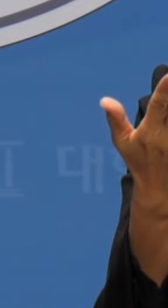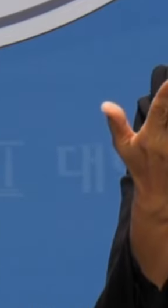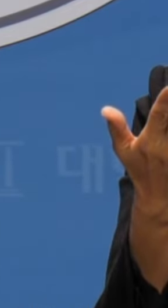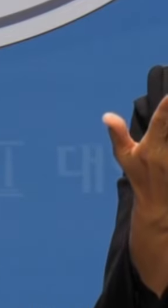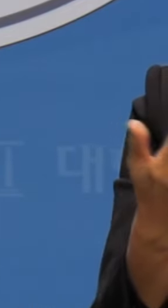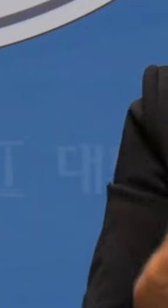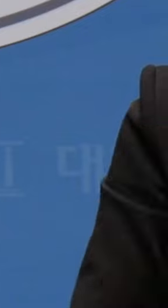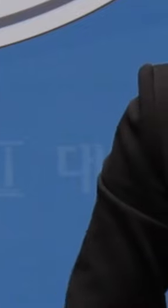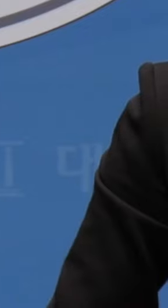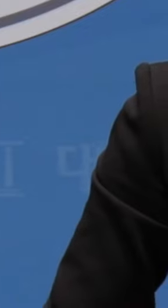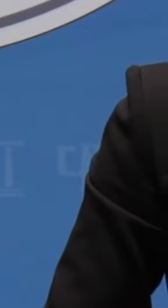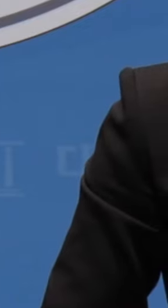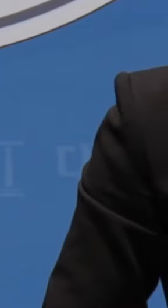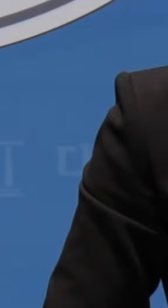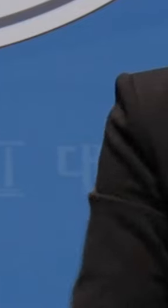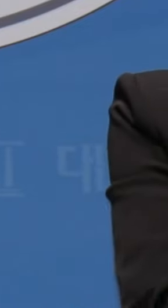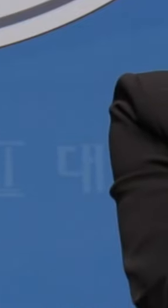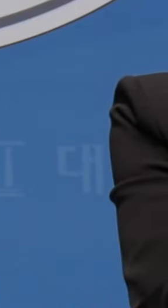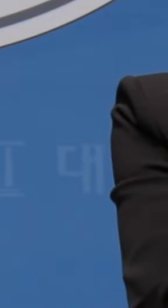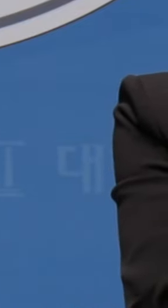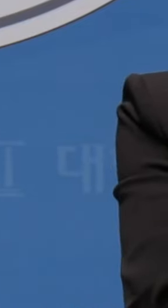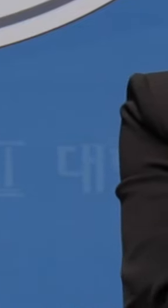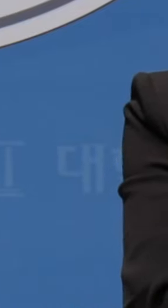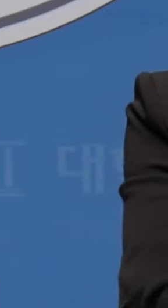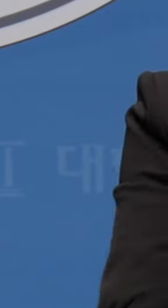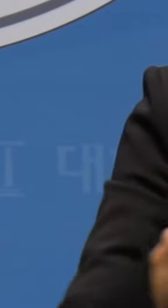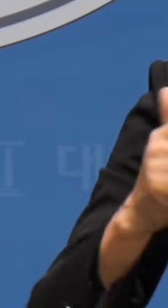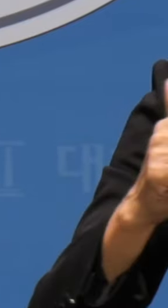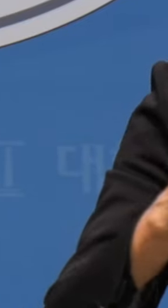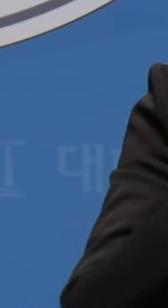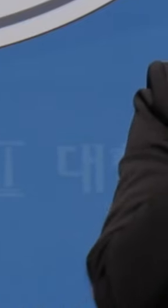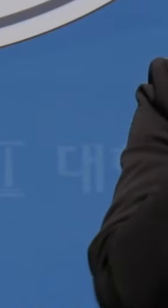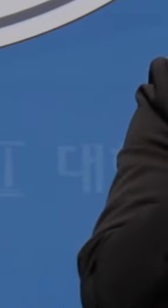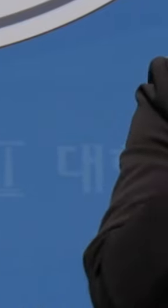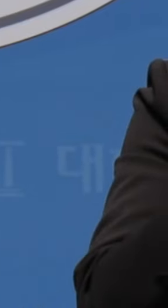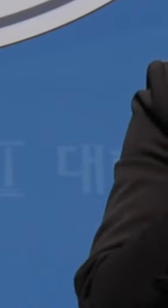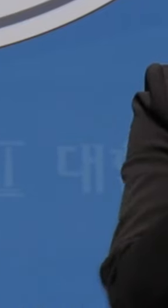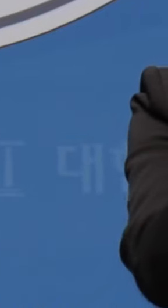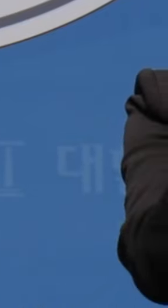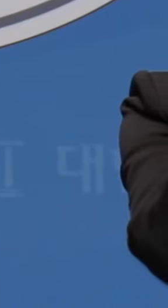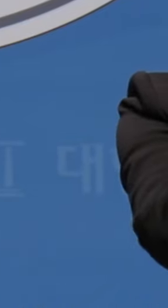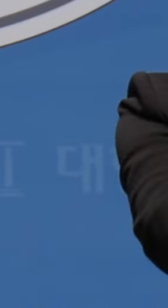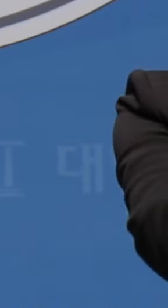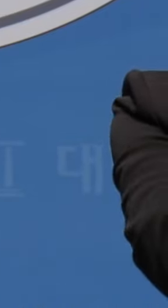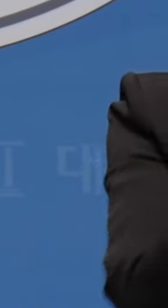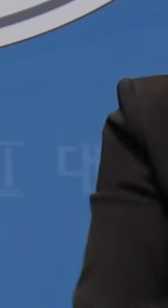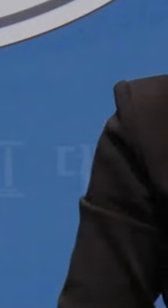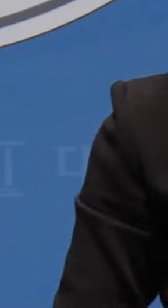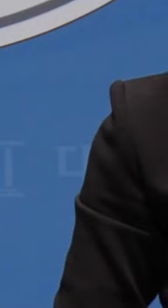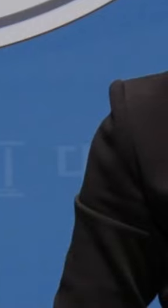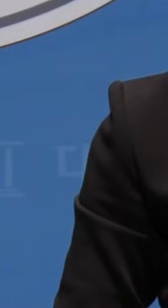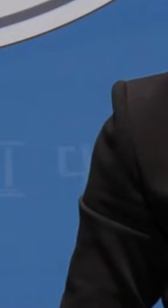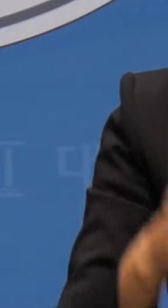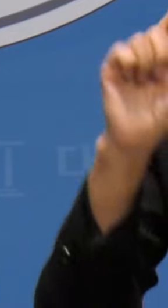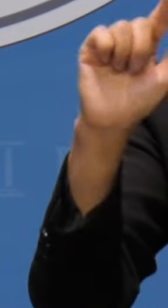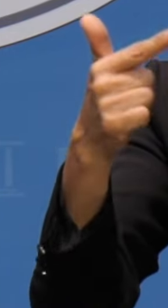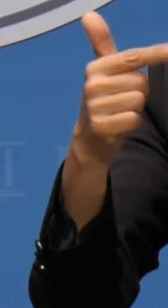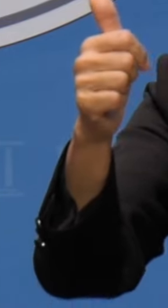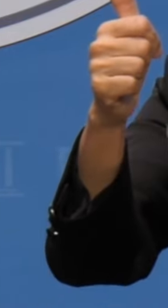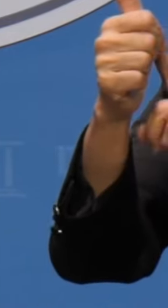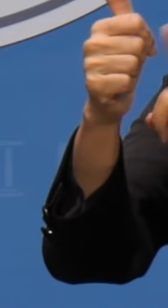그런데도 대통령실은 아니땐 굴뚝에 연기나는 것처럼 뻔뻔하게 굴고 한동훈